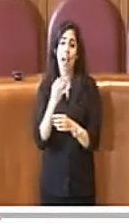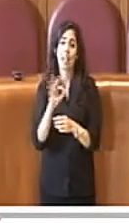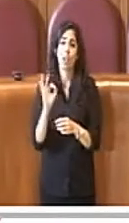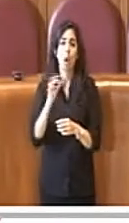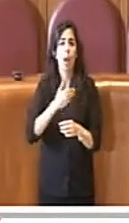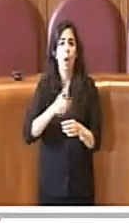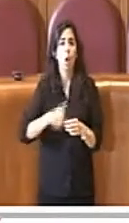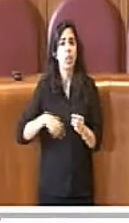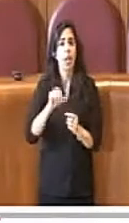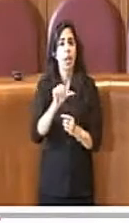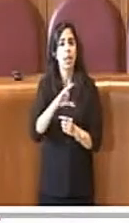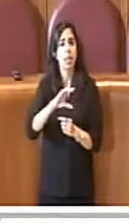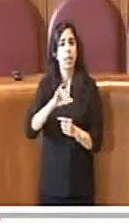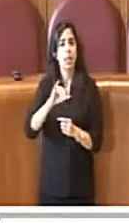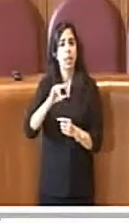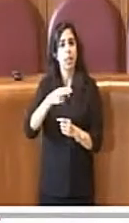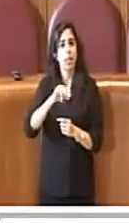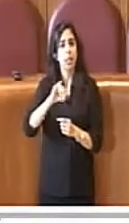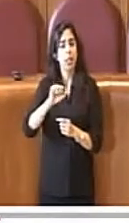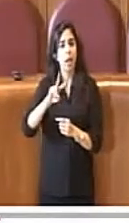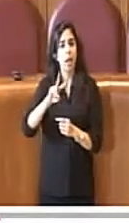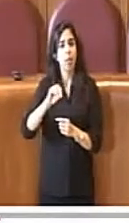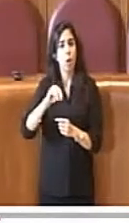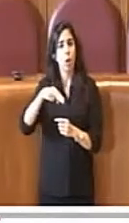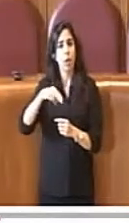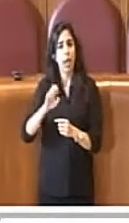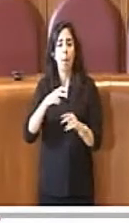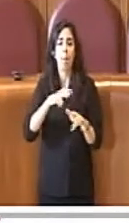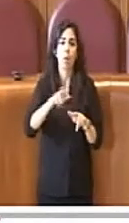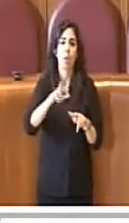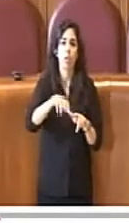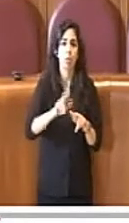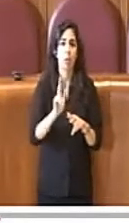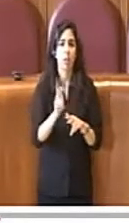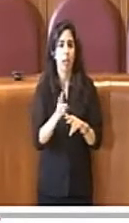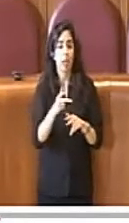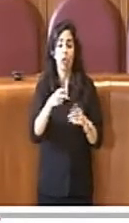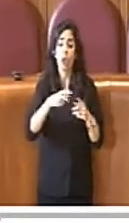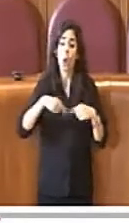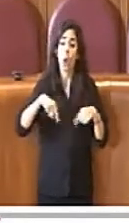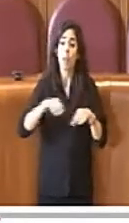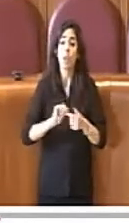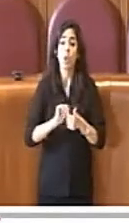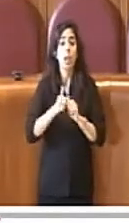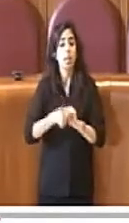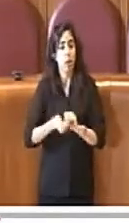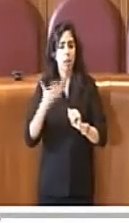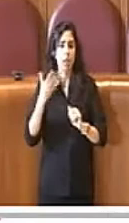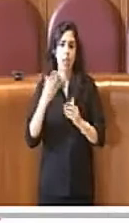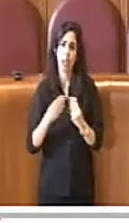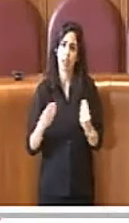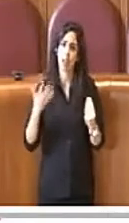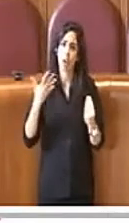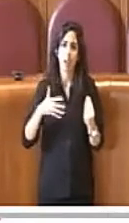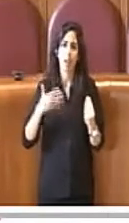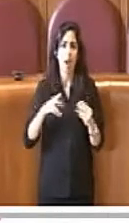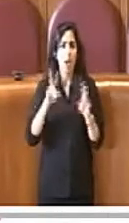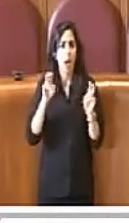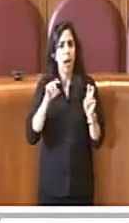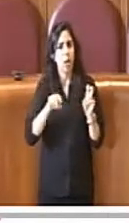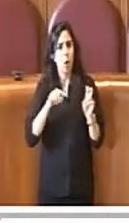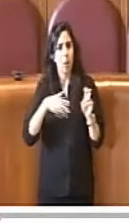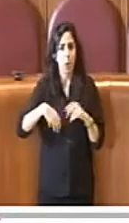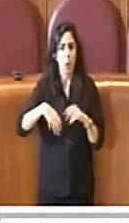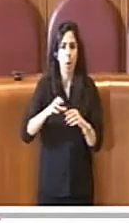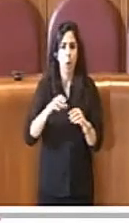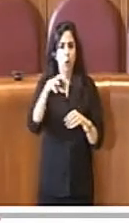13. In commissione sport molte volte è stato trattato il tema dei bocciodromi. È stata audita la Federazione Italiana Bocce,